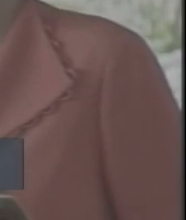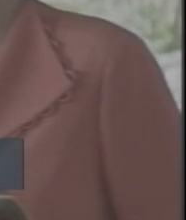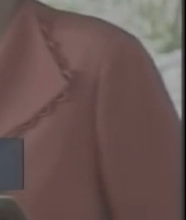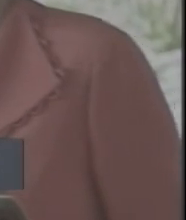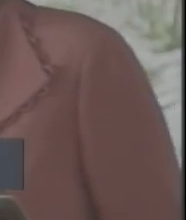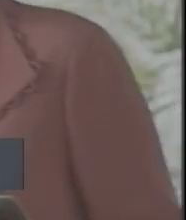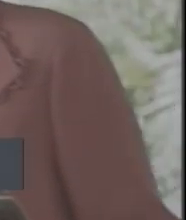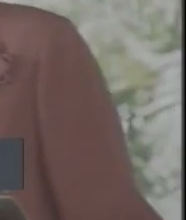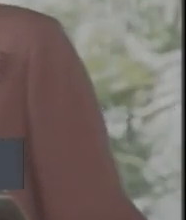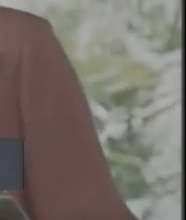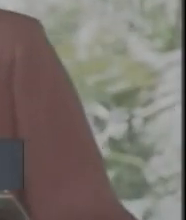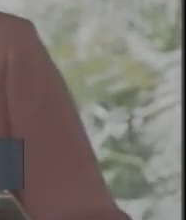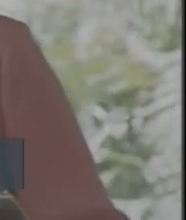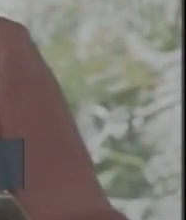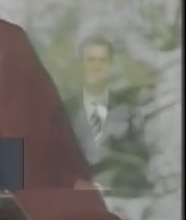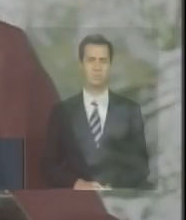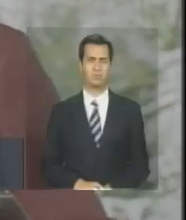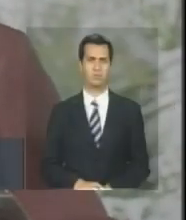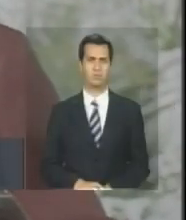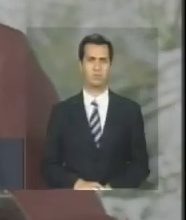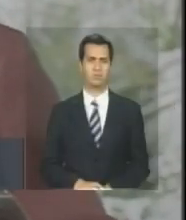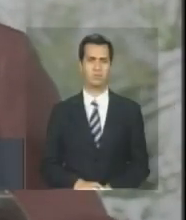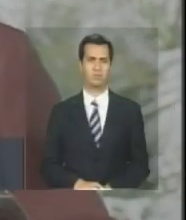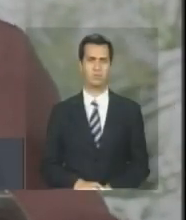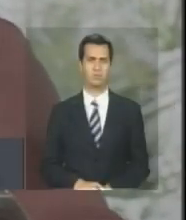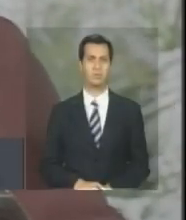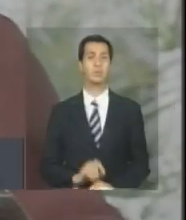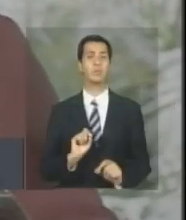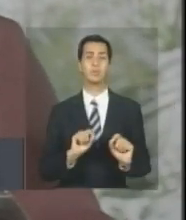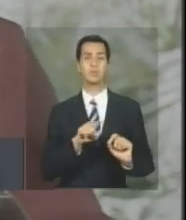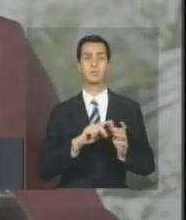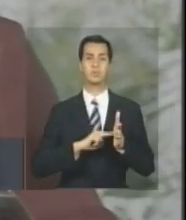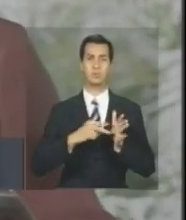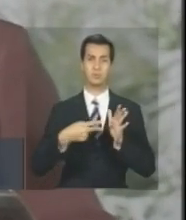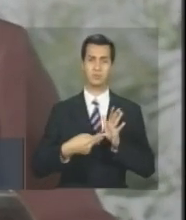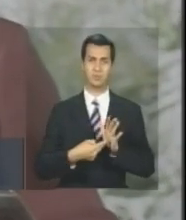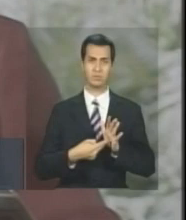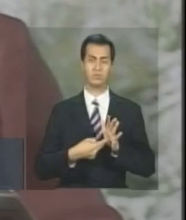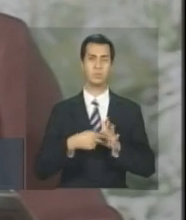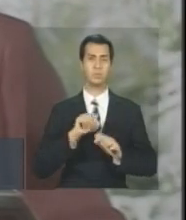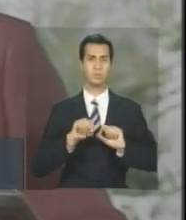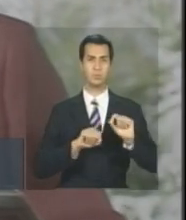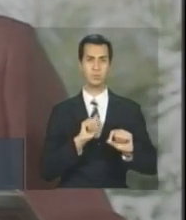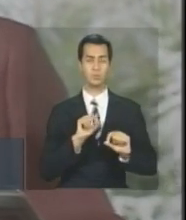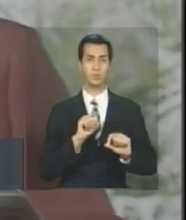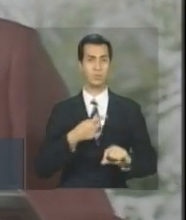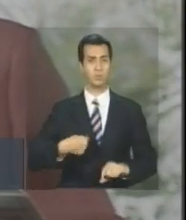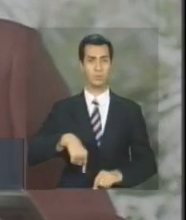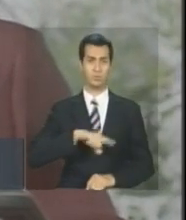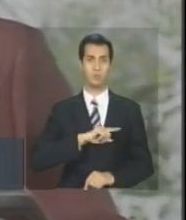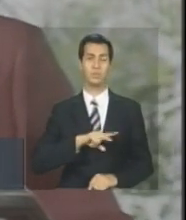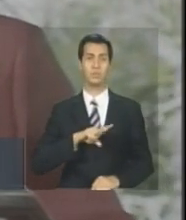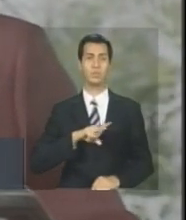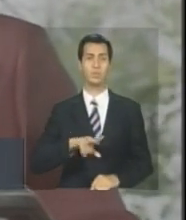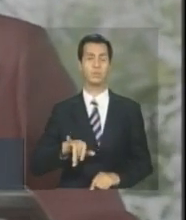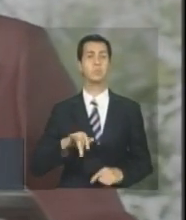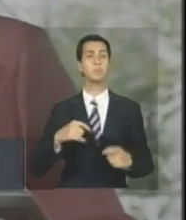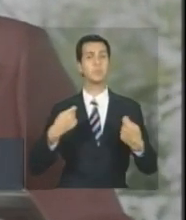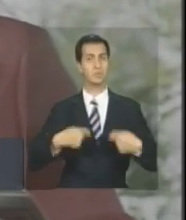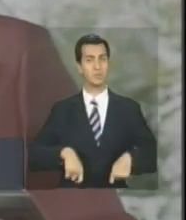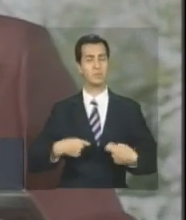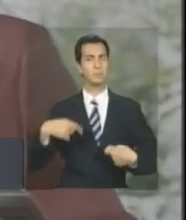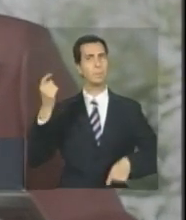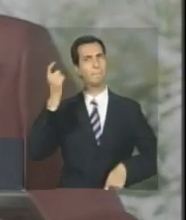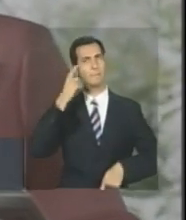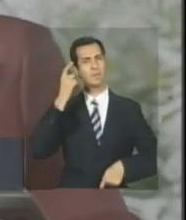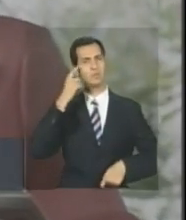séisme. E isso significa que nós temos de pensar a longo prazo